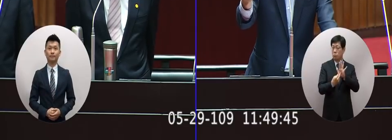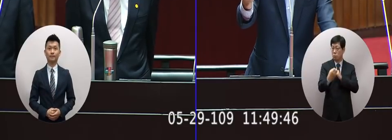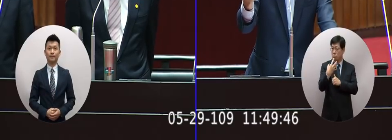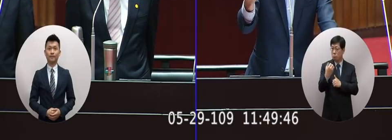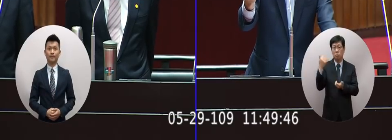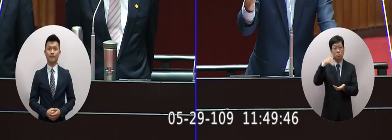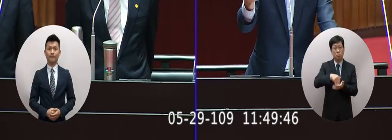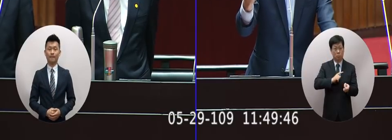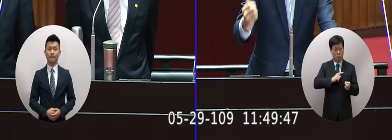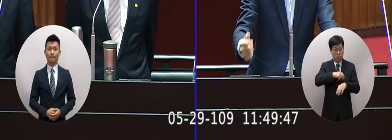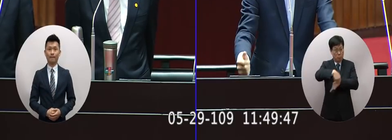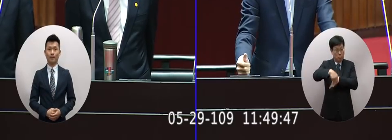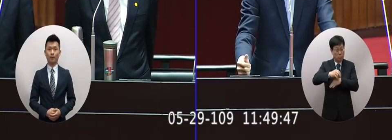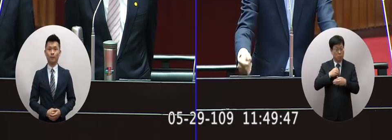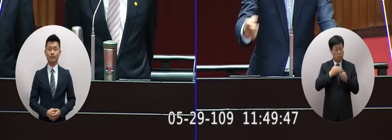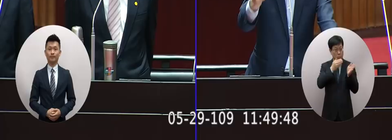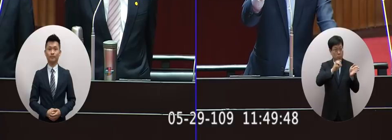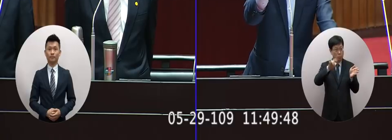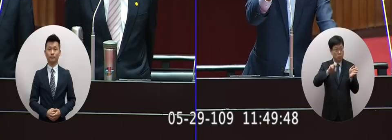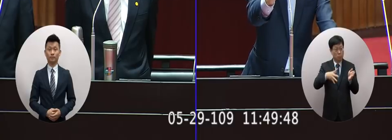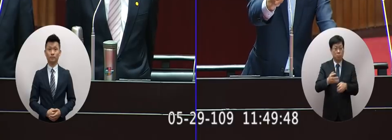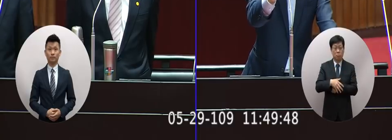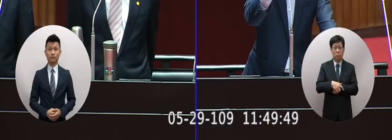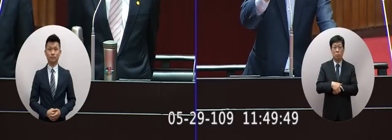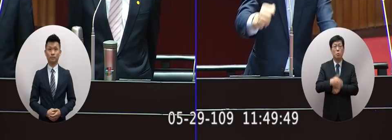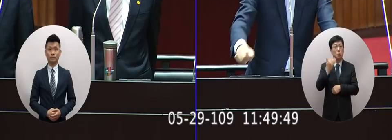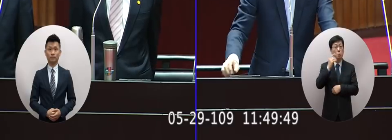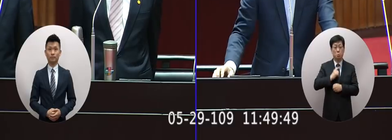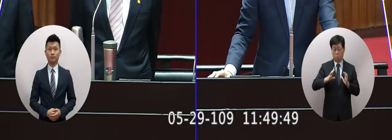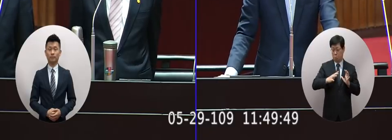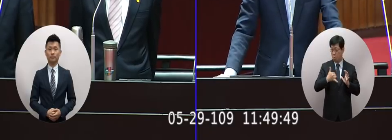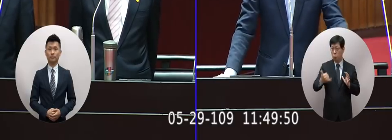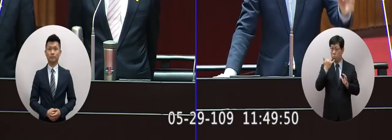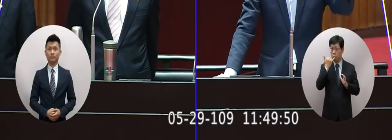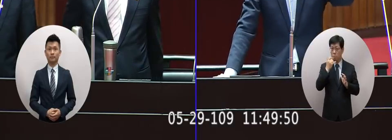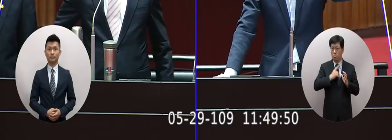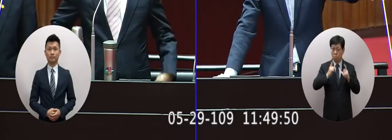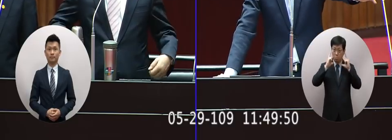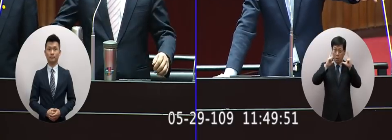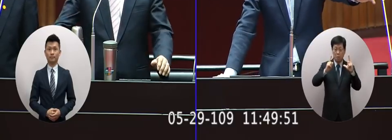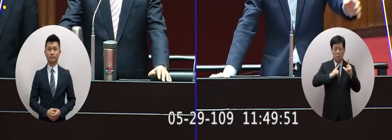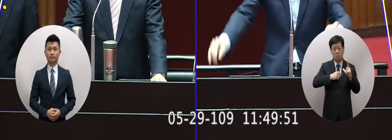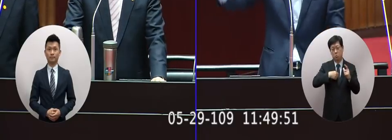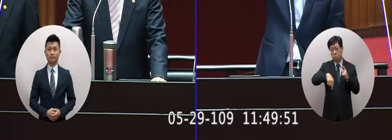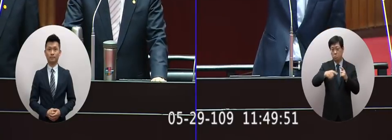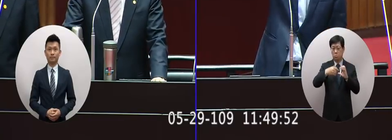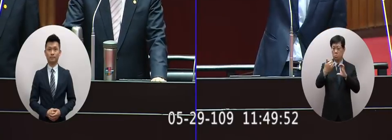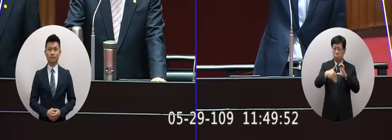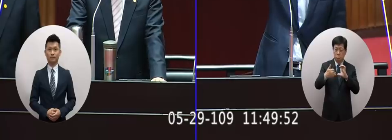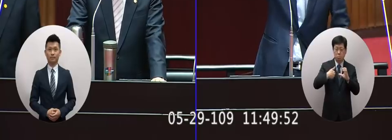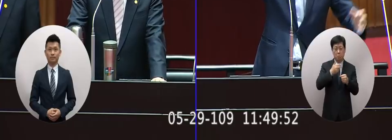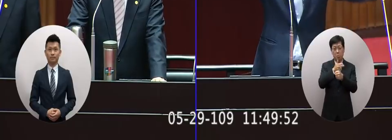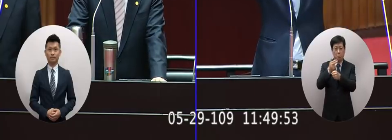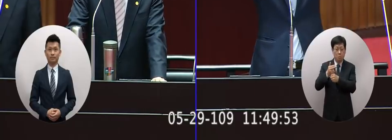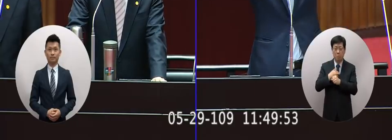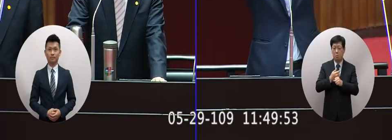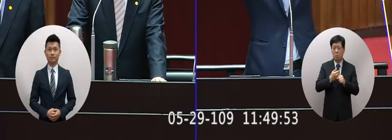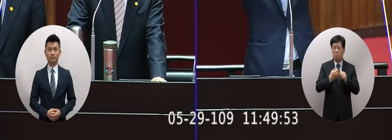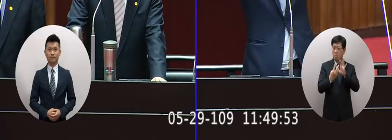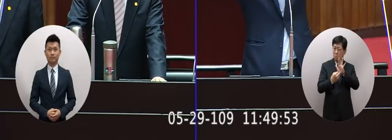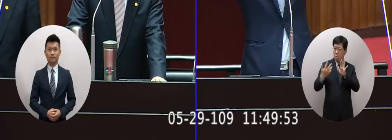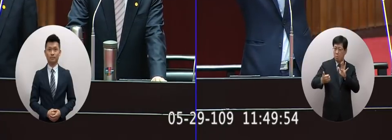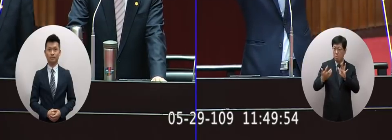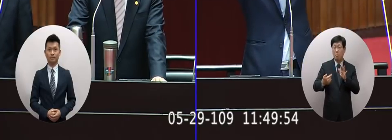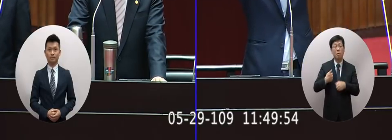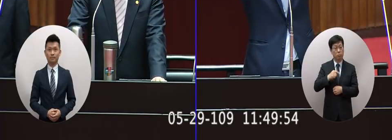明，到底你们规划的方向是什么？ 那如果 连你的官员都可以上广播节目，在电视上大大的